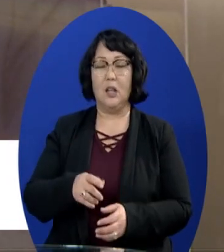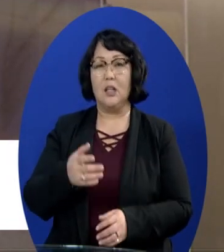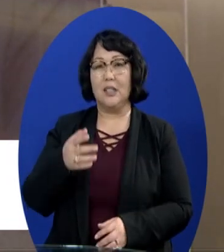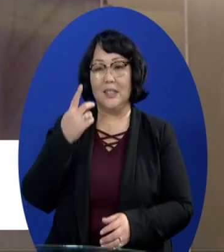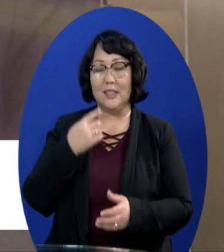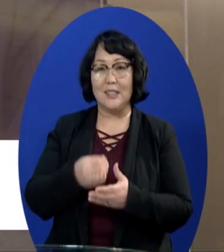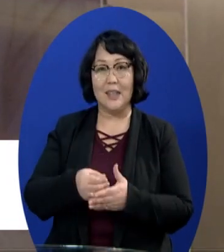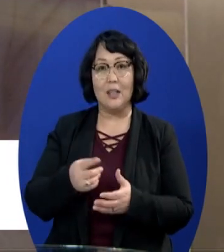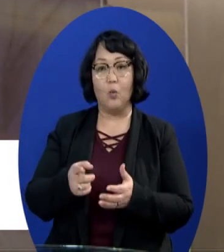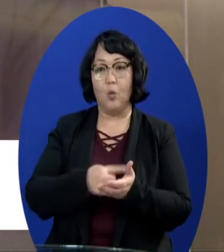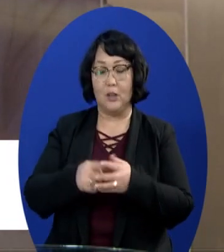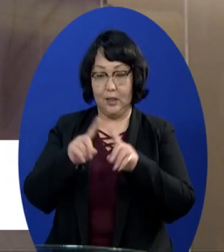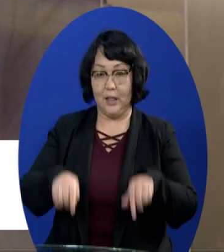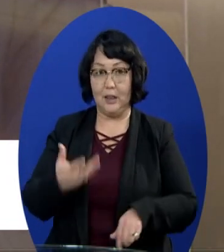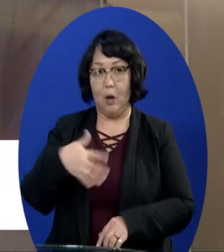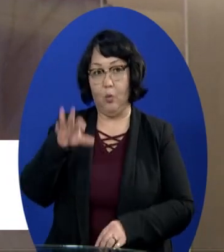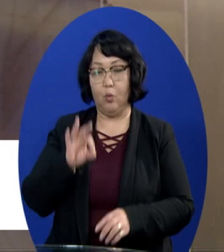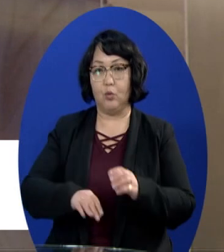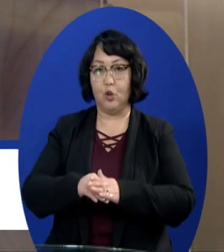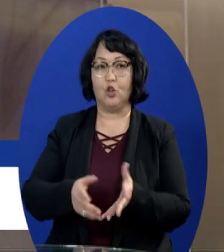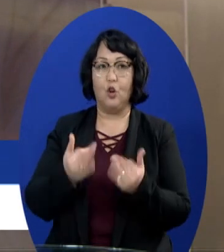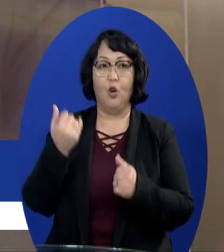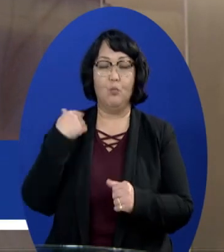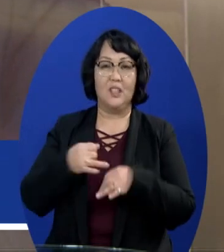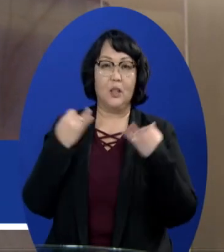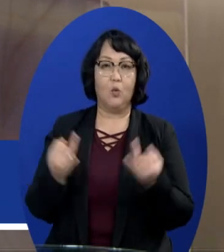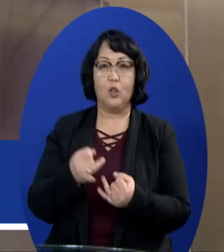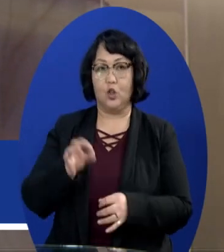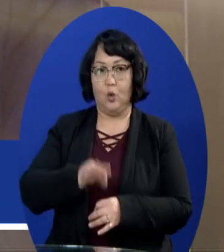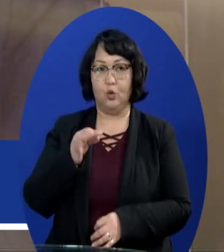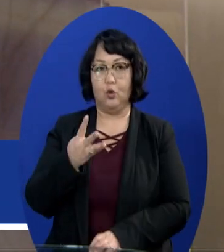бол саналын хуудсыг тоолдог байгаа. Өнгөрсөн их хурлын сонгуулиар бол